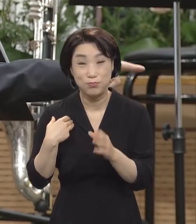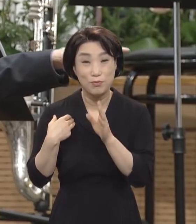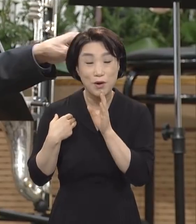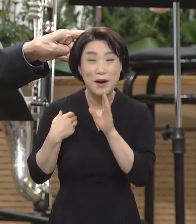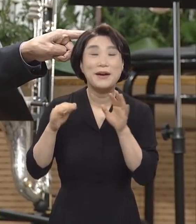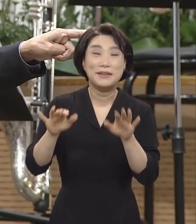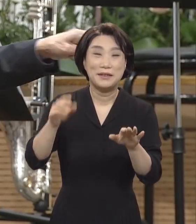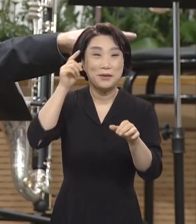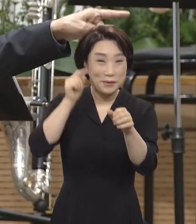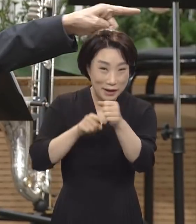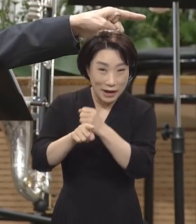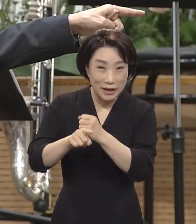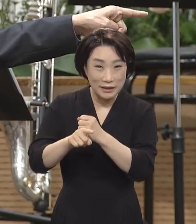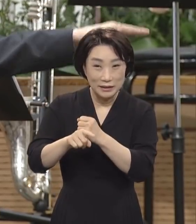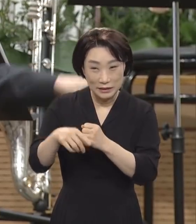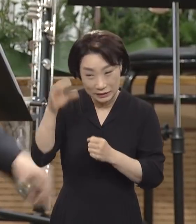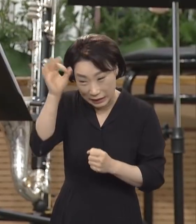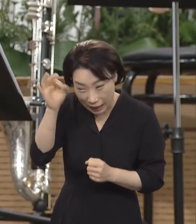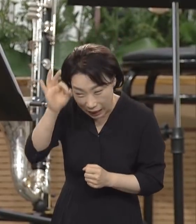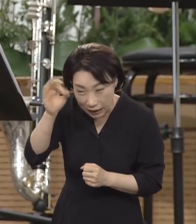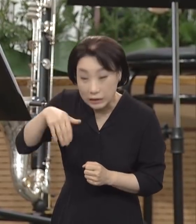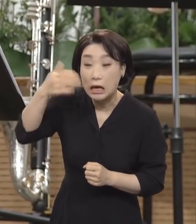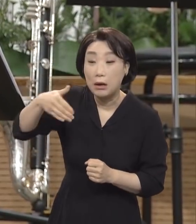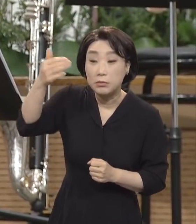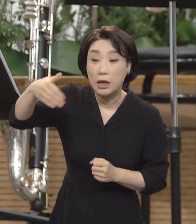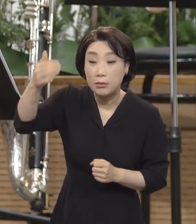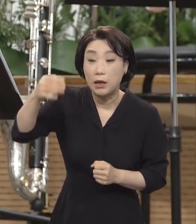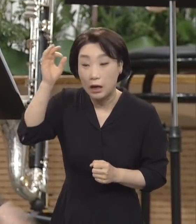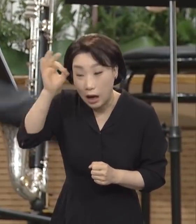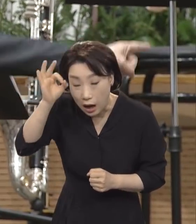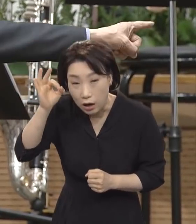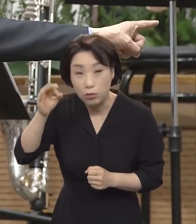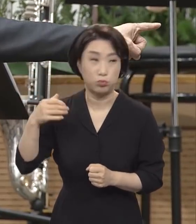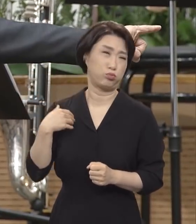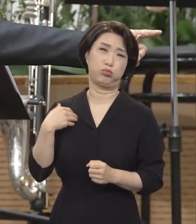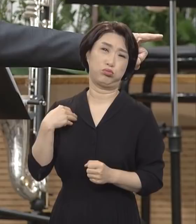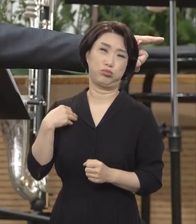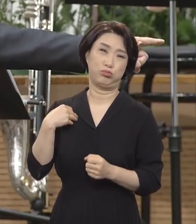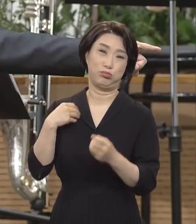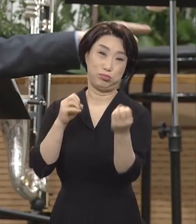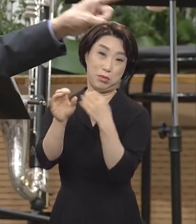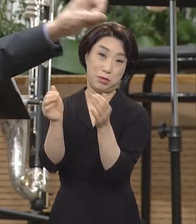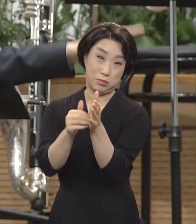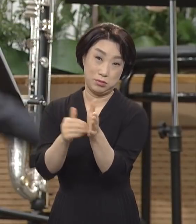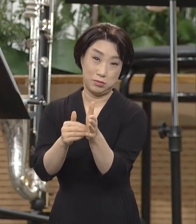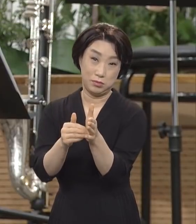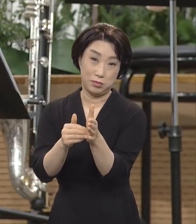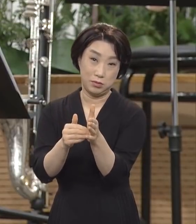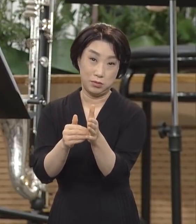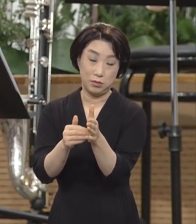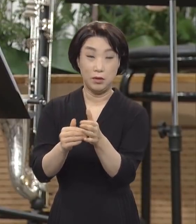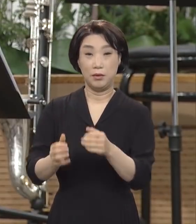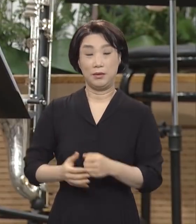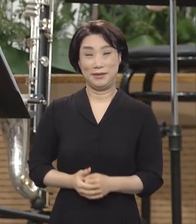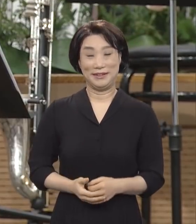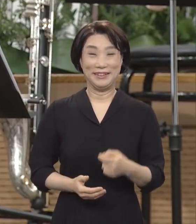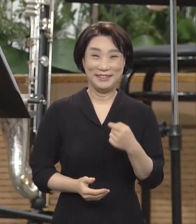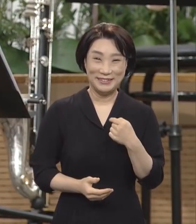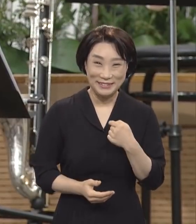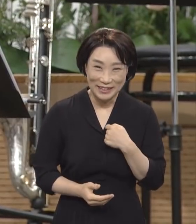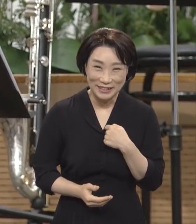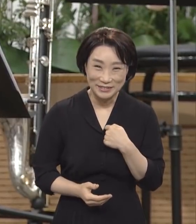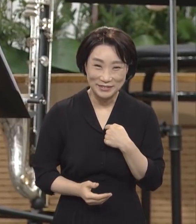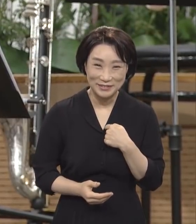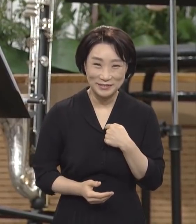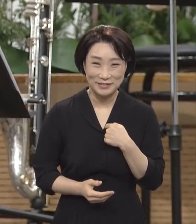과학의 끝을 찾아가 보면 모른다? 답이 그거예요. 답이 모른다. 저도 철학